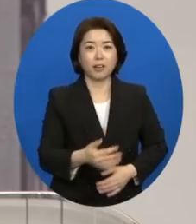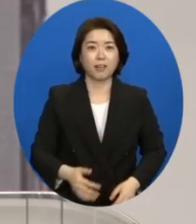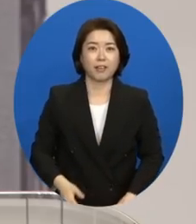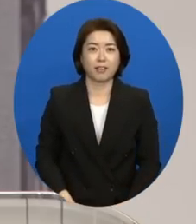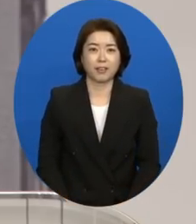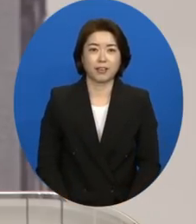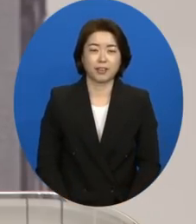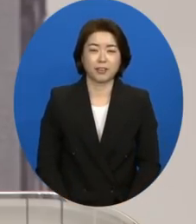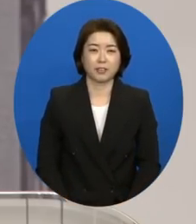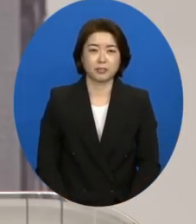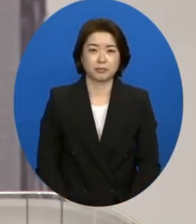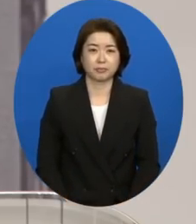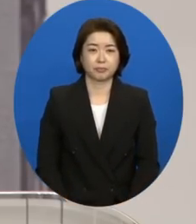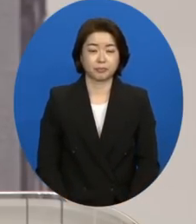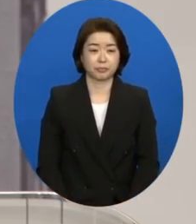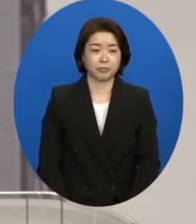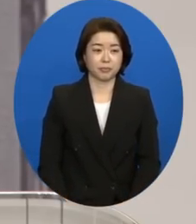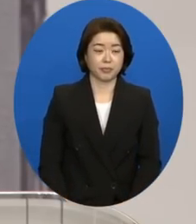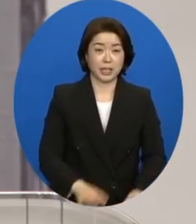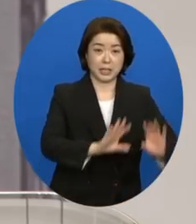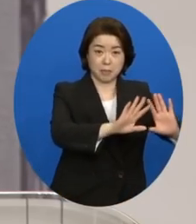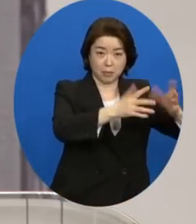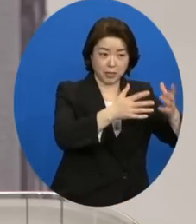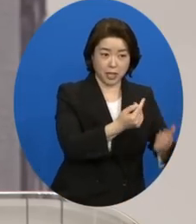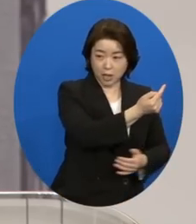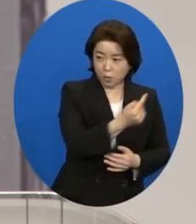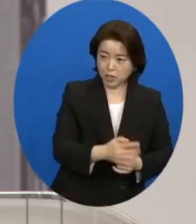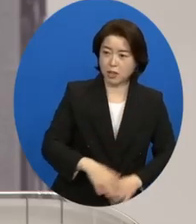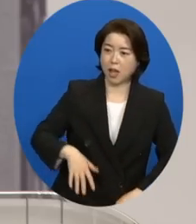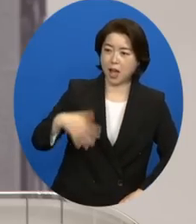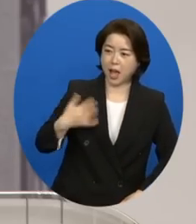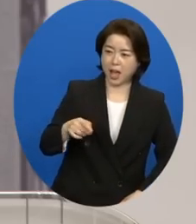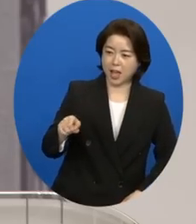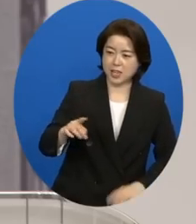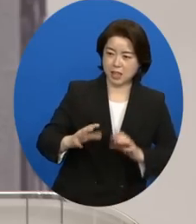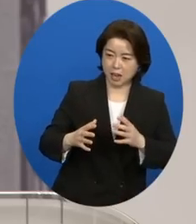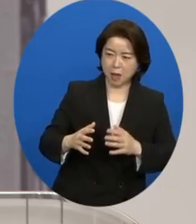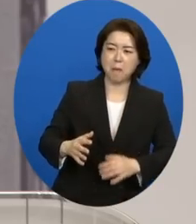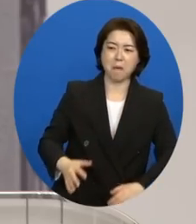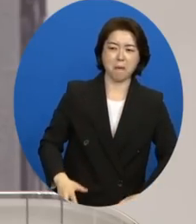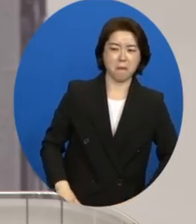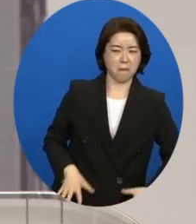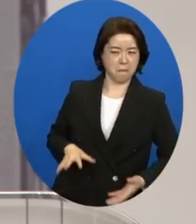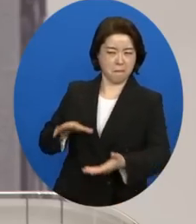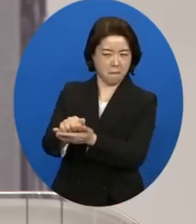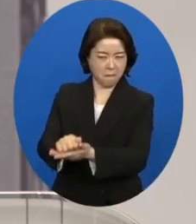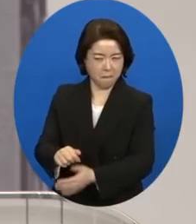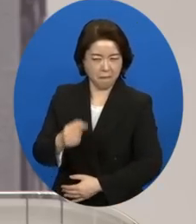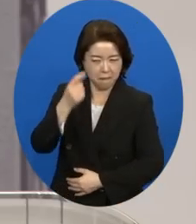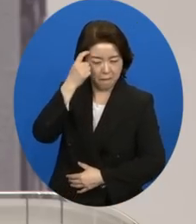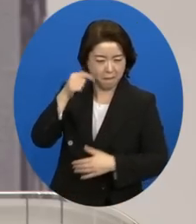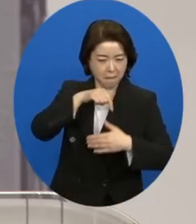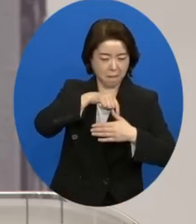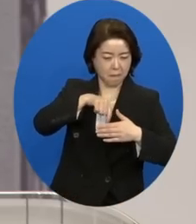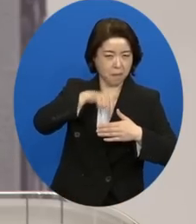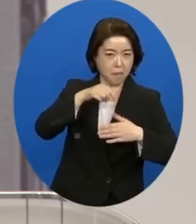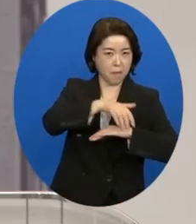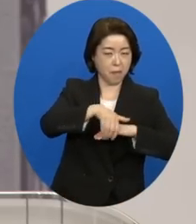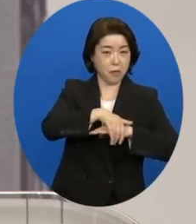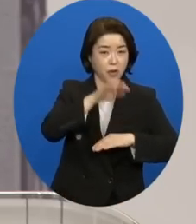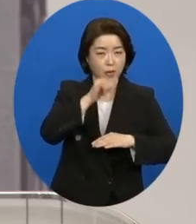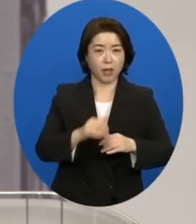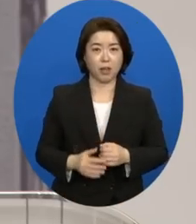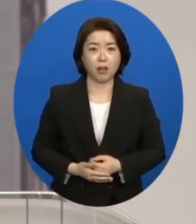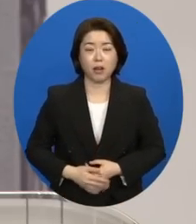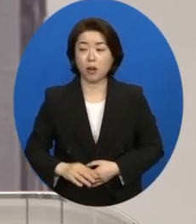사절한 사절단이 보고 아이 나라 해야겠다 그 나중에 이사야가 왕에게